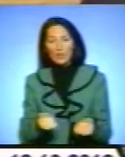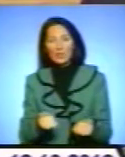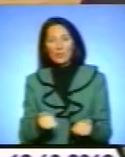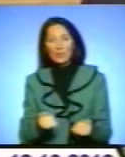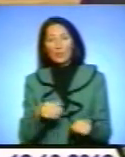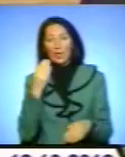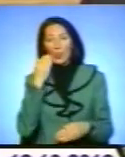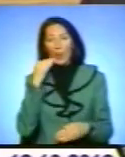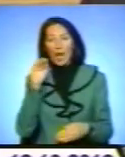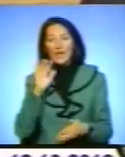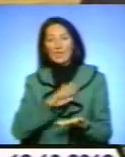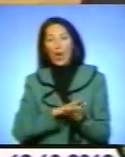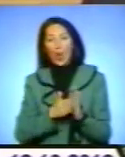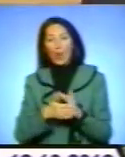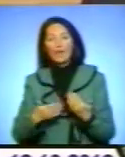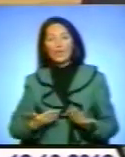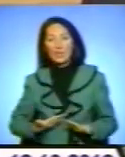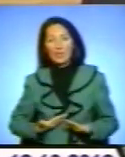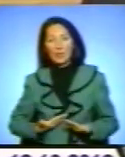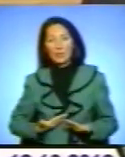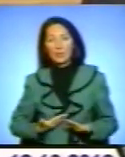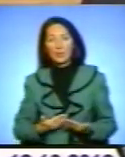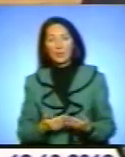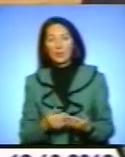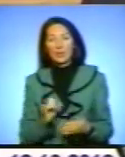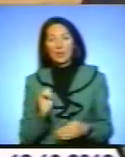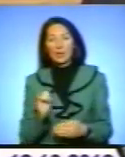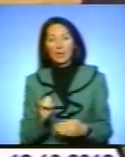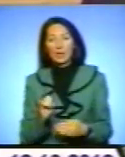можливість покращення умов життя. І